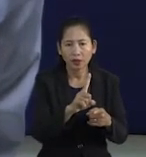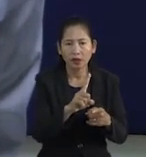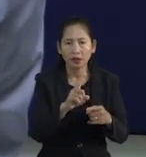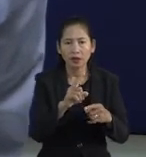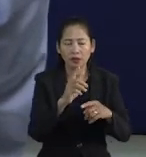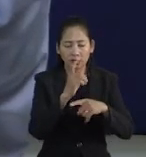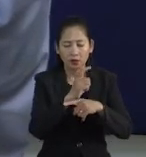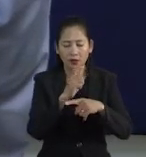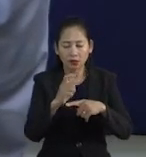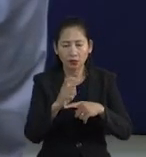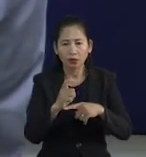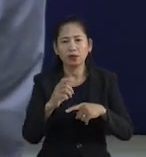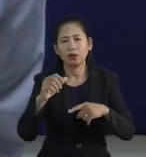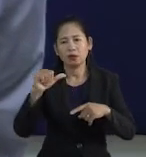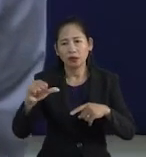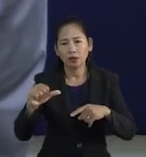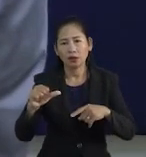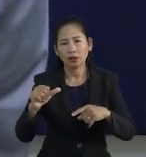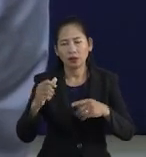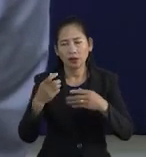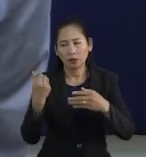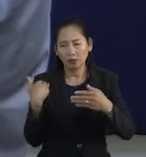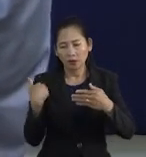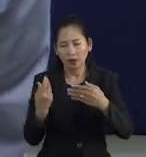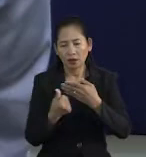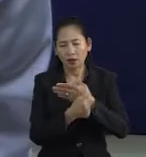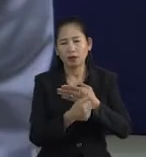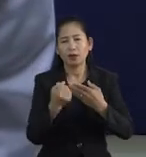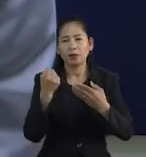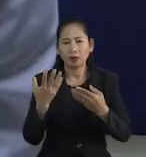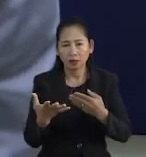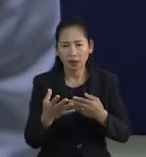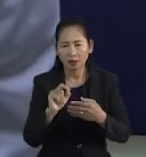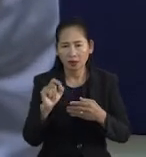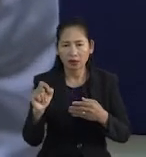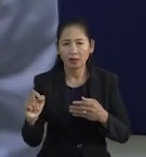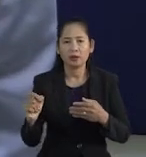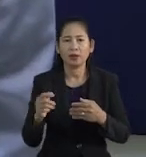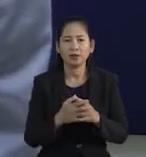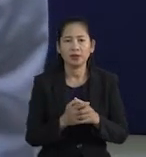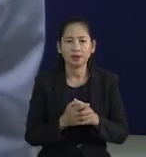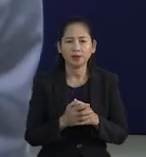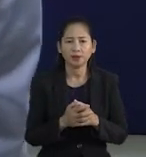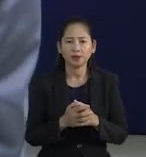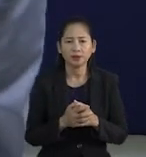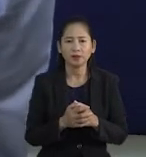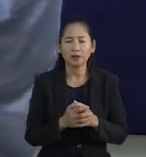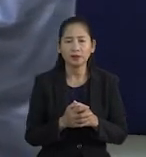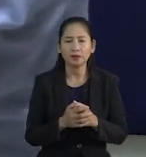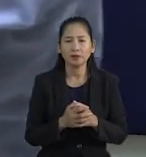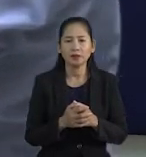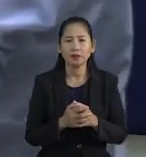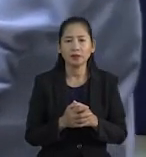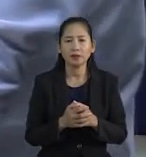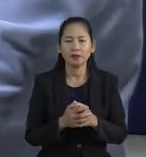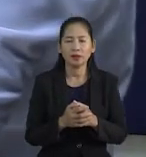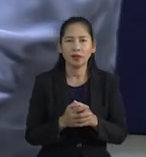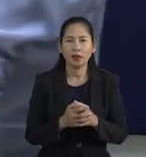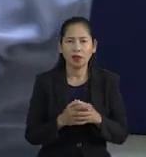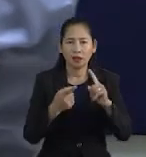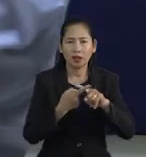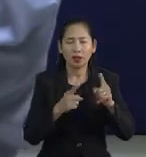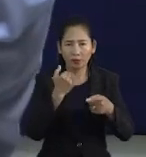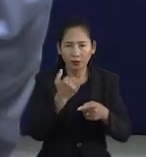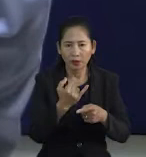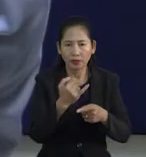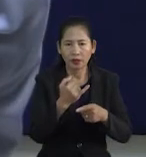nơi tung rồi miến tầm lầy và miến tầm lầy mán riêng từ xây không bỏ nhưng mà nó cần nhé và không chỉ lọt nước màu hãy lấy